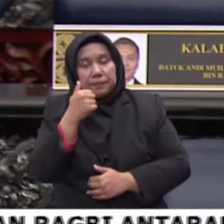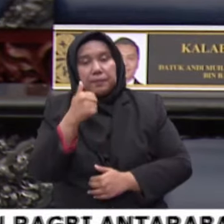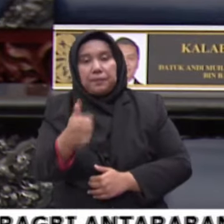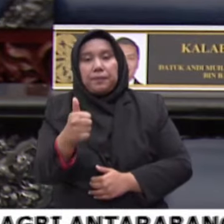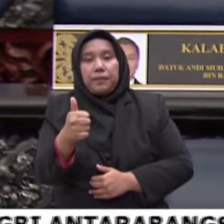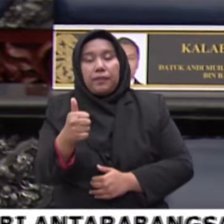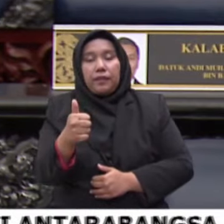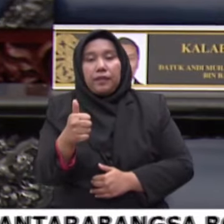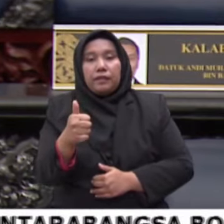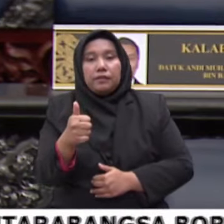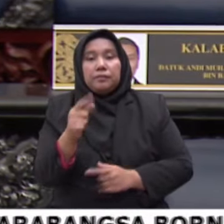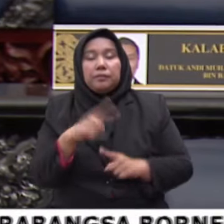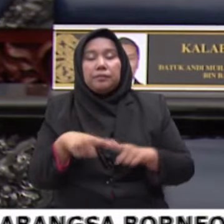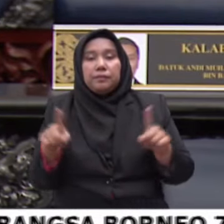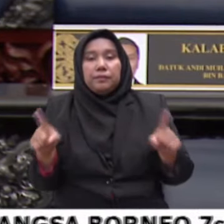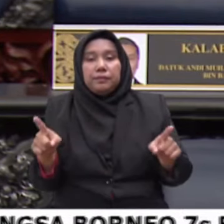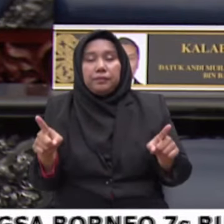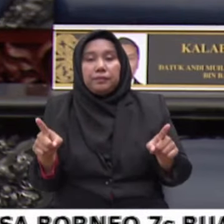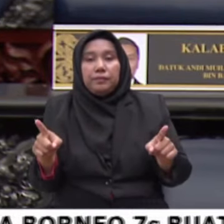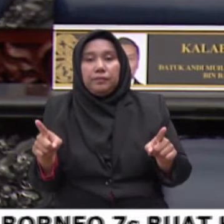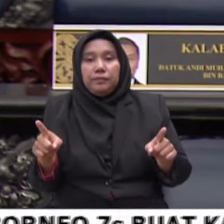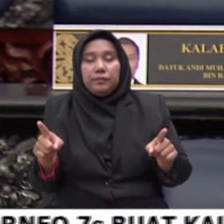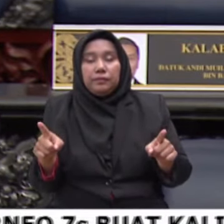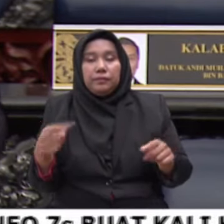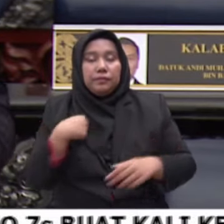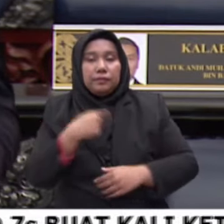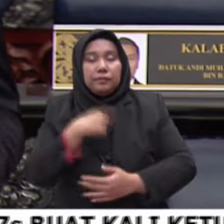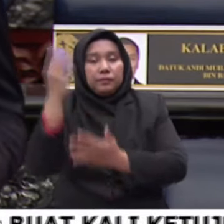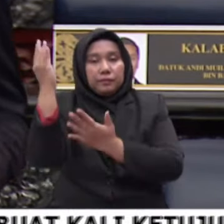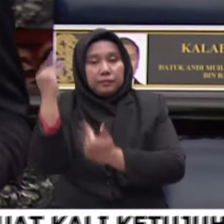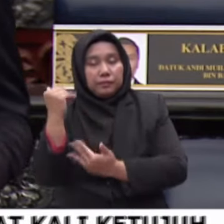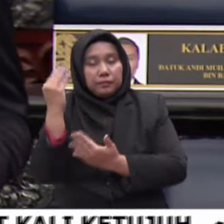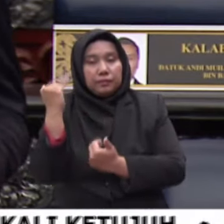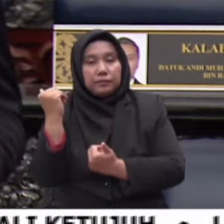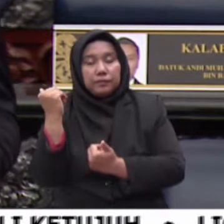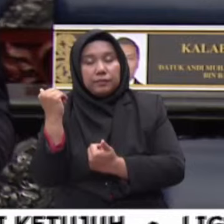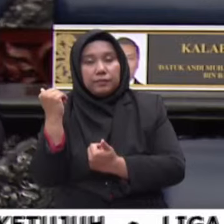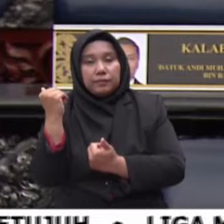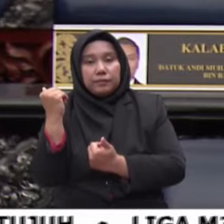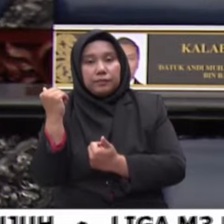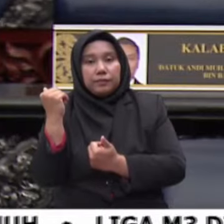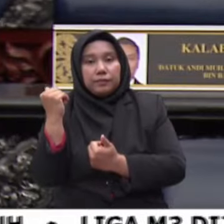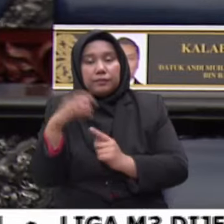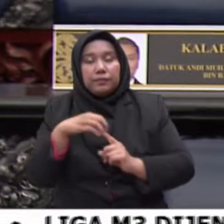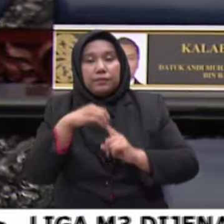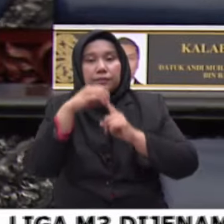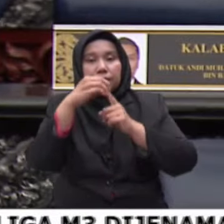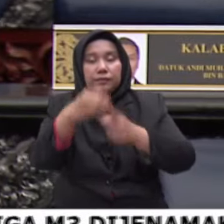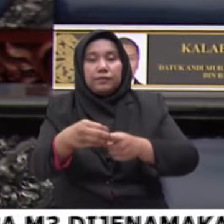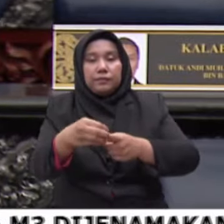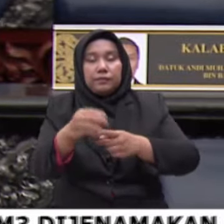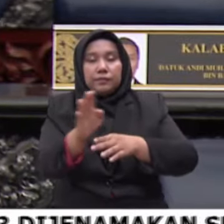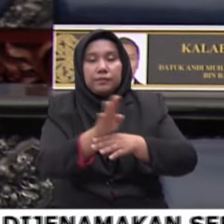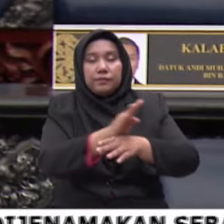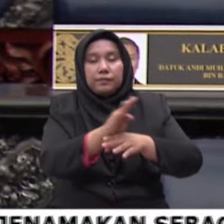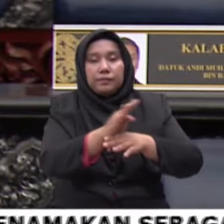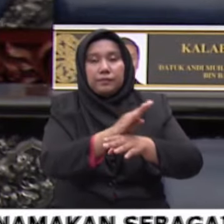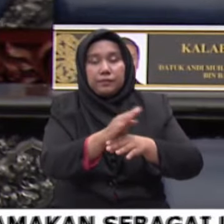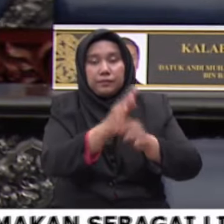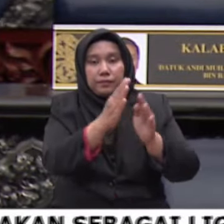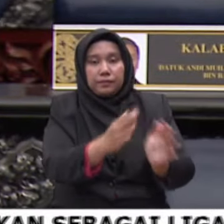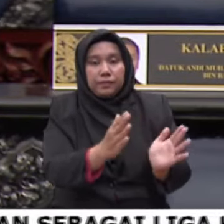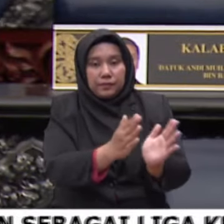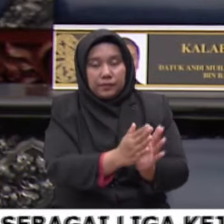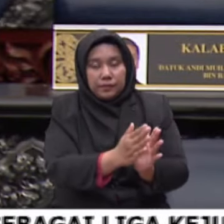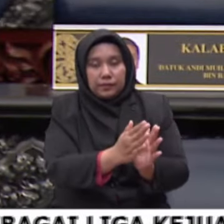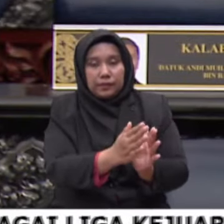Namun apa yang kita harapkan di sini terutamanya sekali pengusaha-pengas kecil sederhana